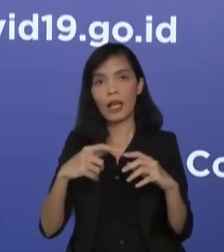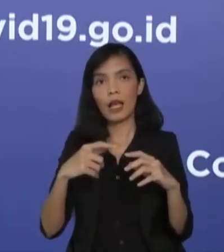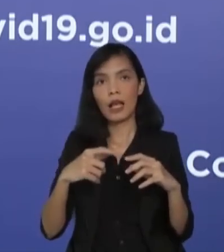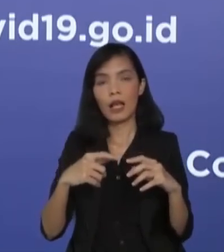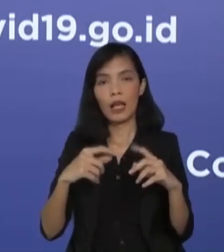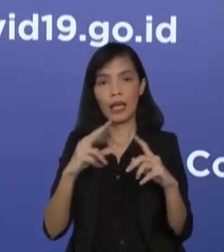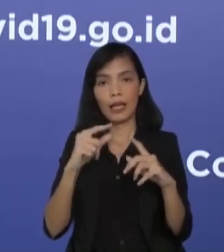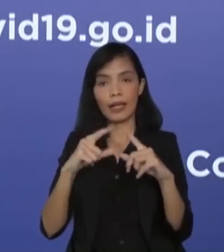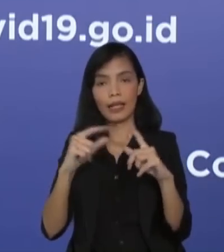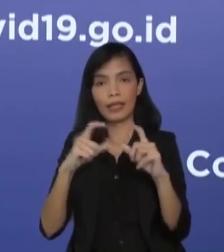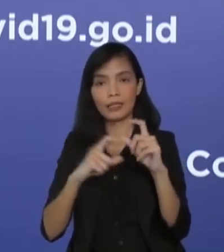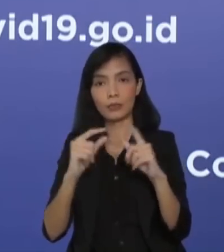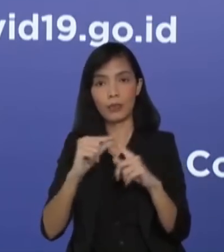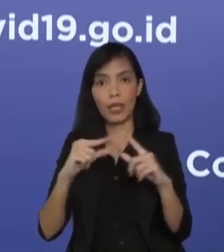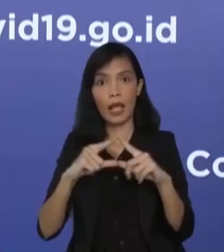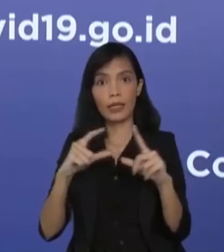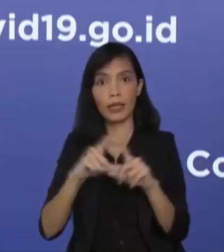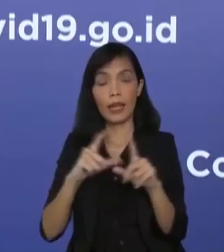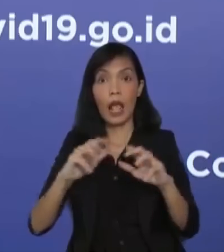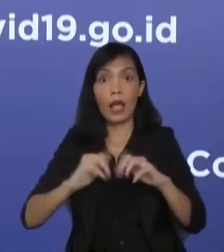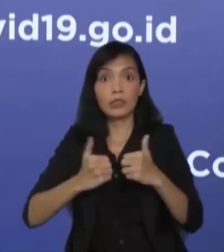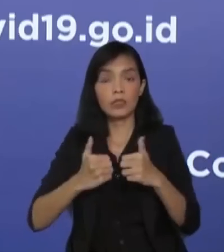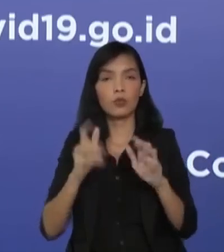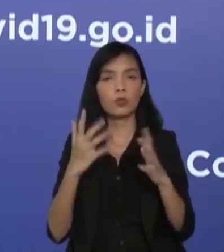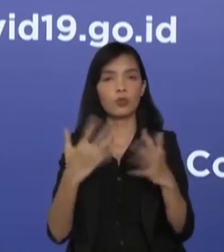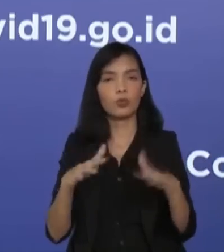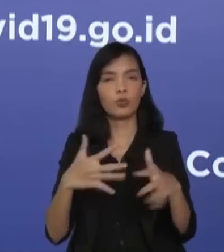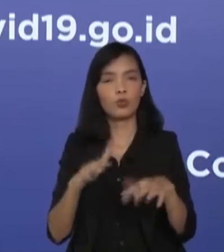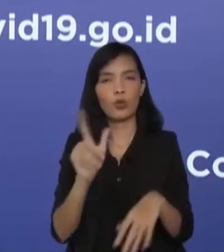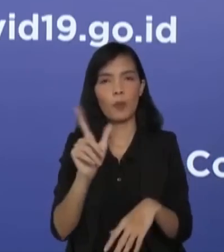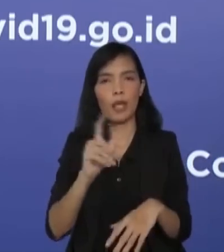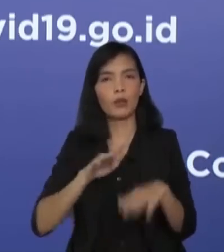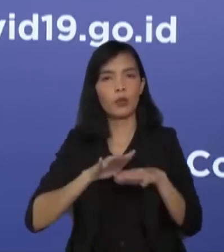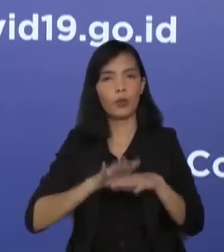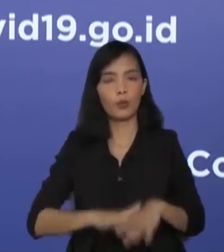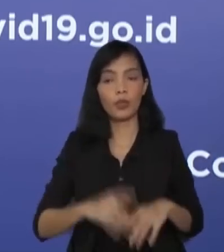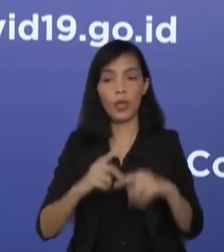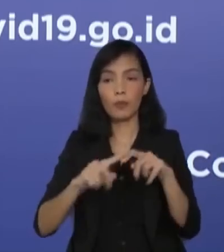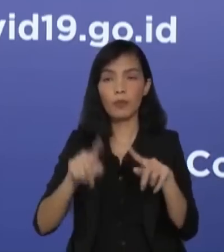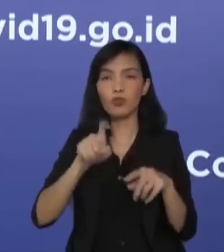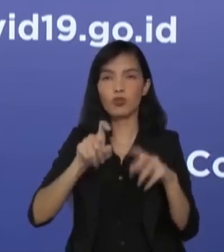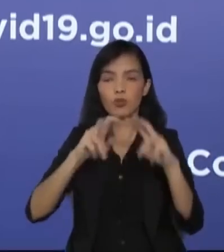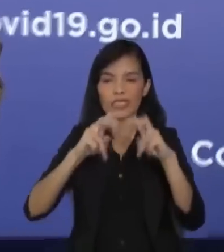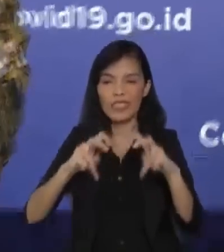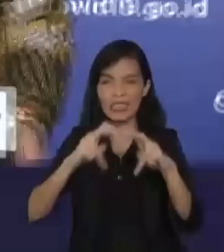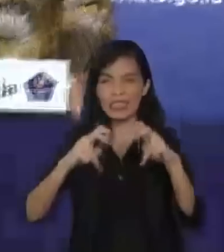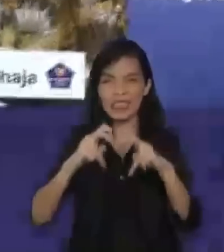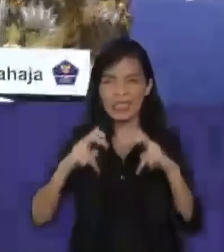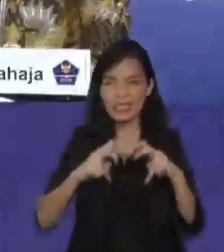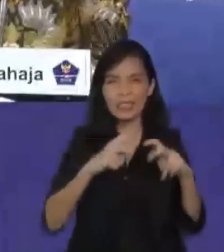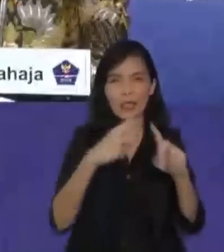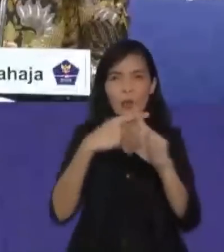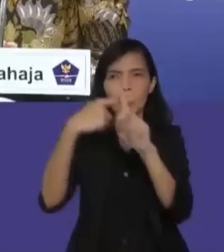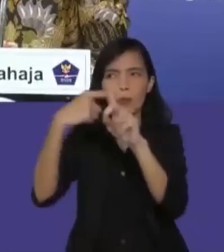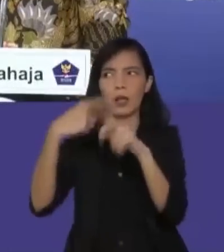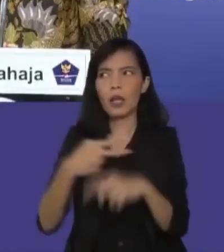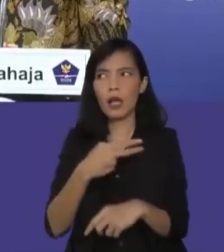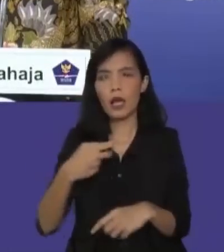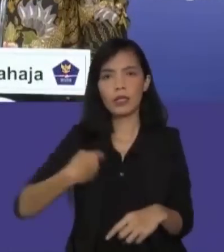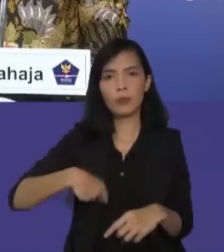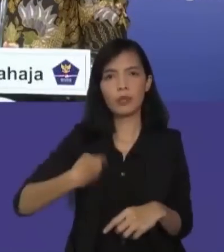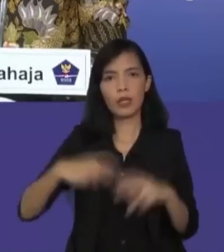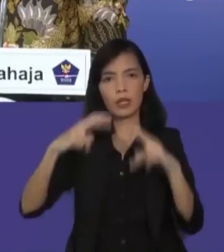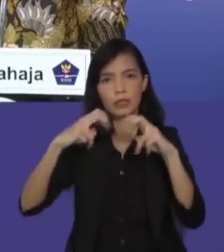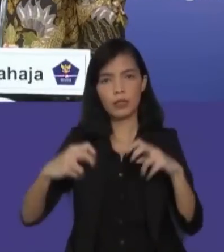cukup melegakan, namun tentunya riset harus dilakukan dalam skala yang lebih besar. Karena itu Kemenristek